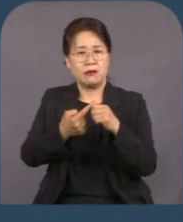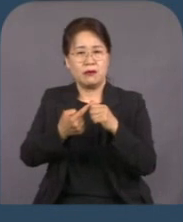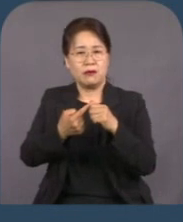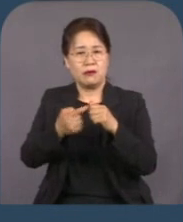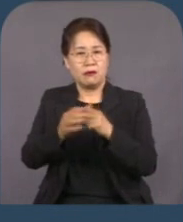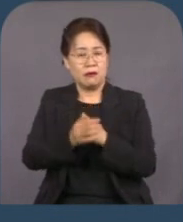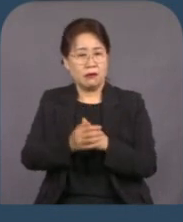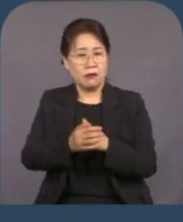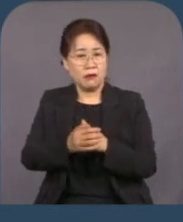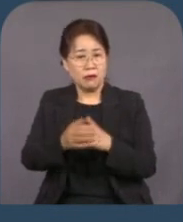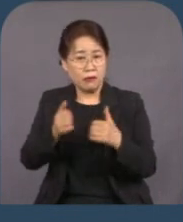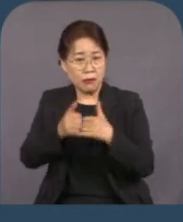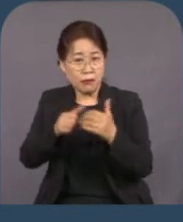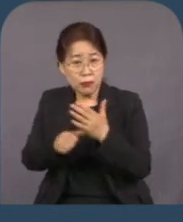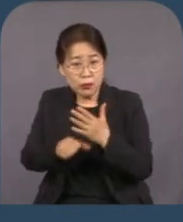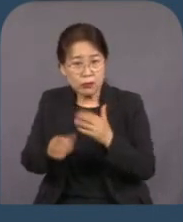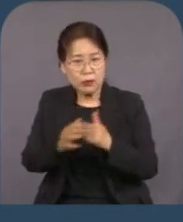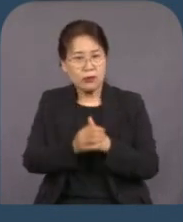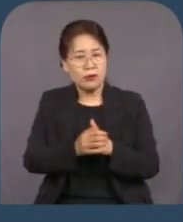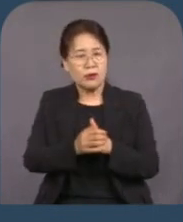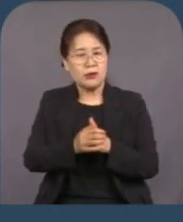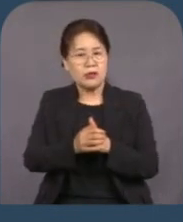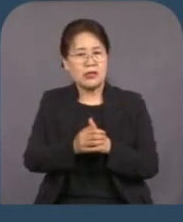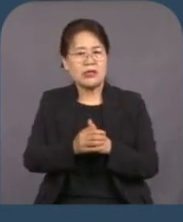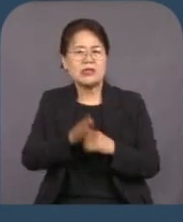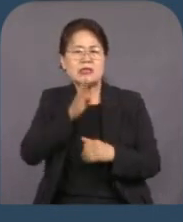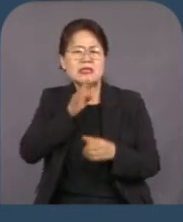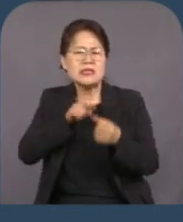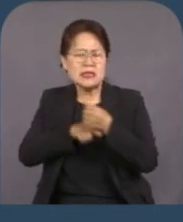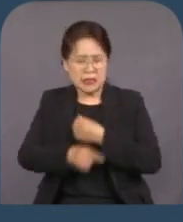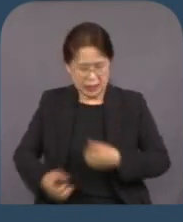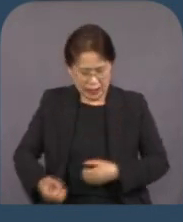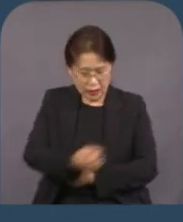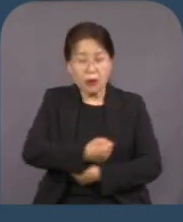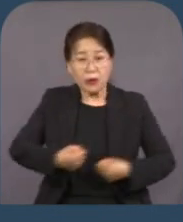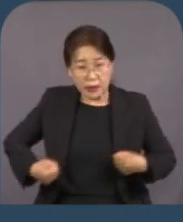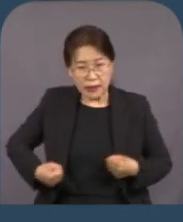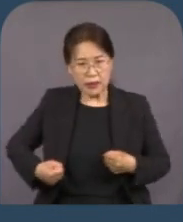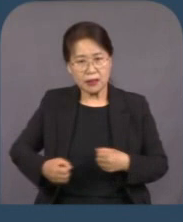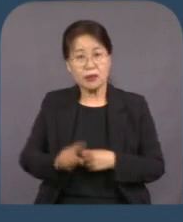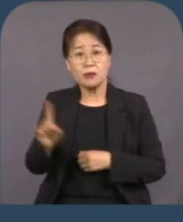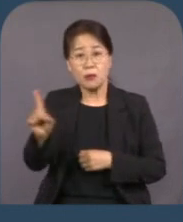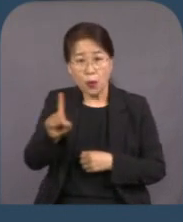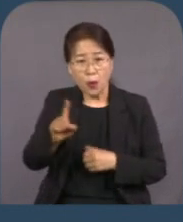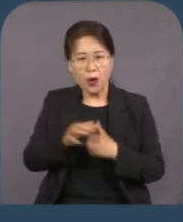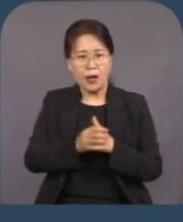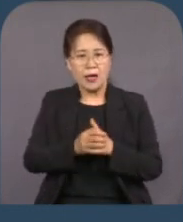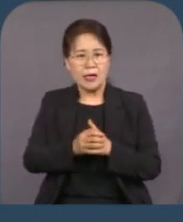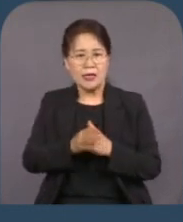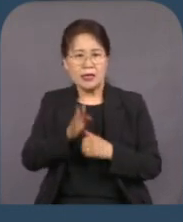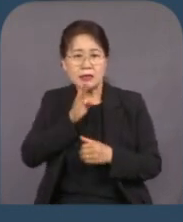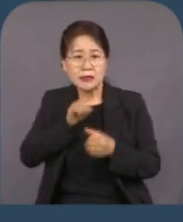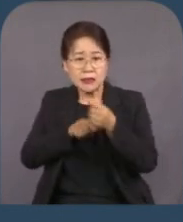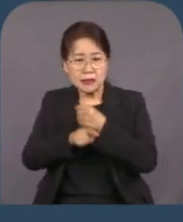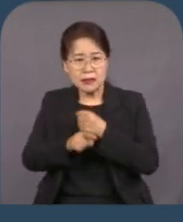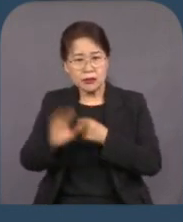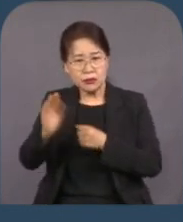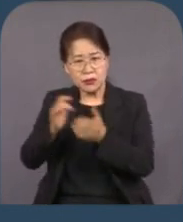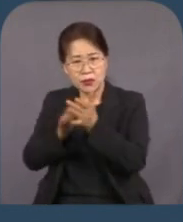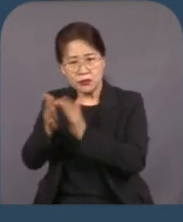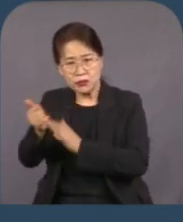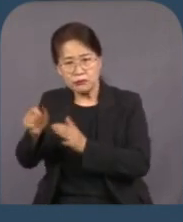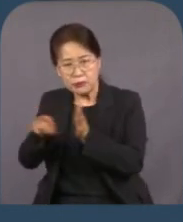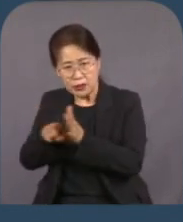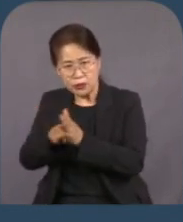무기가 뭐예요 전신갑주가 뭐냐 그러면 진리의 허리띠입니다 진리 어릴 때는 뭐예요 진리 대신 예수 그리스도를